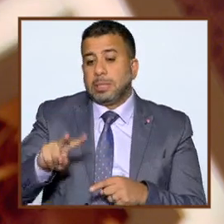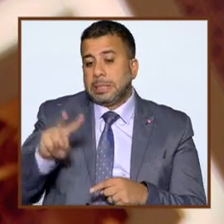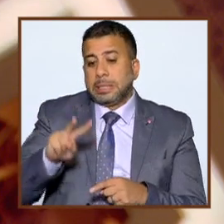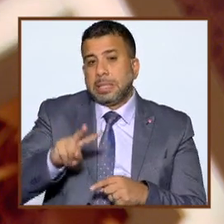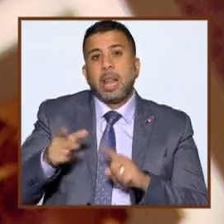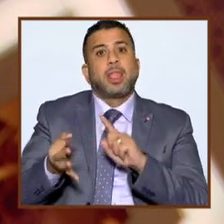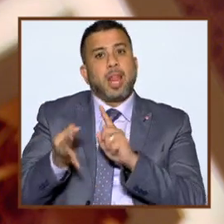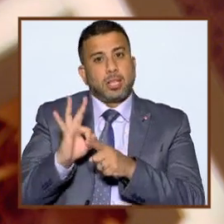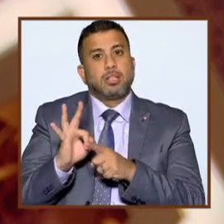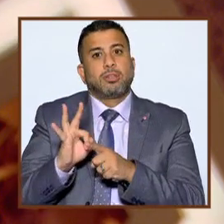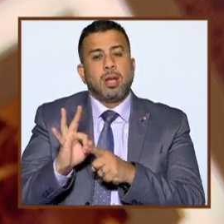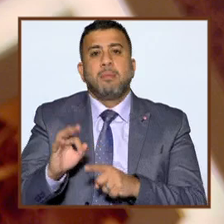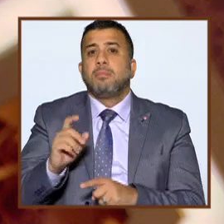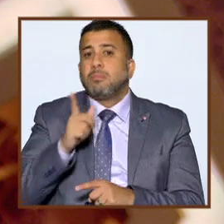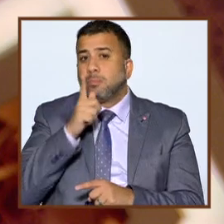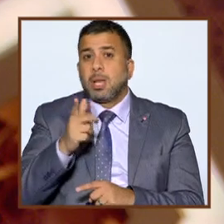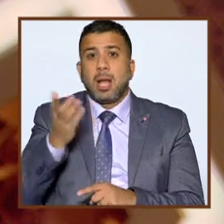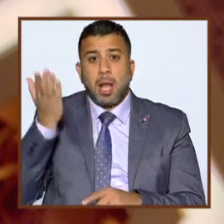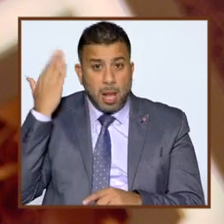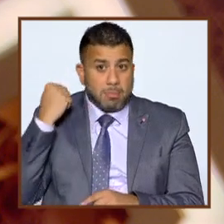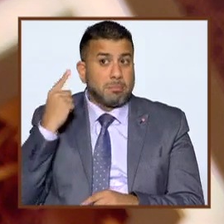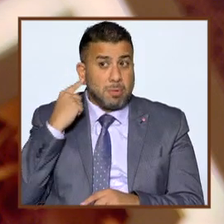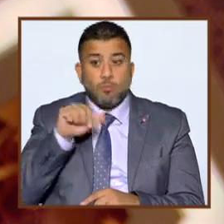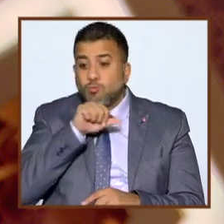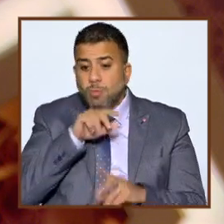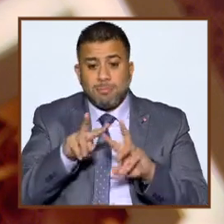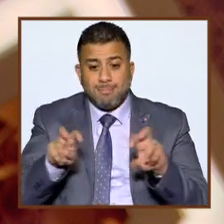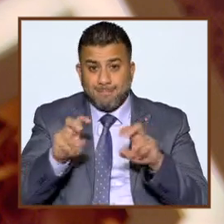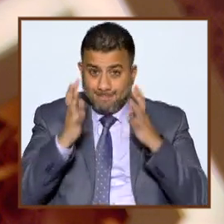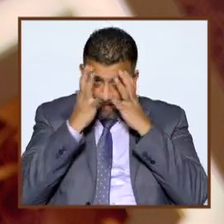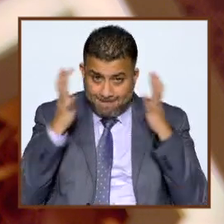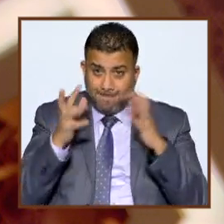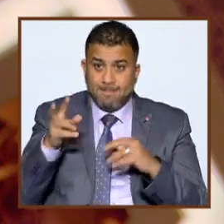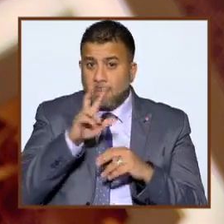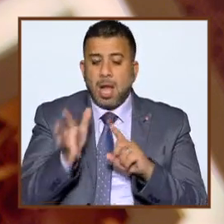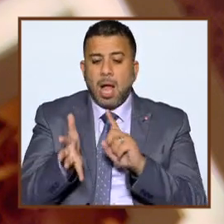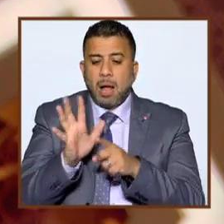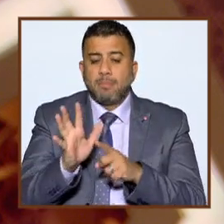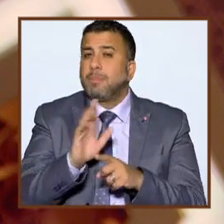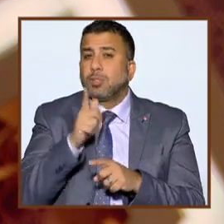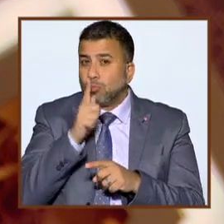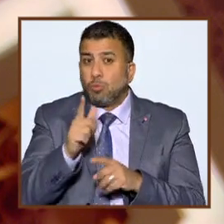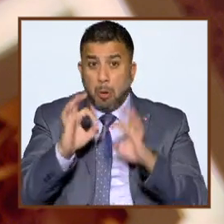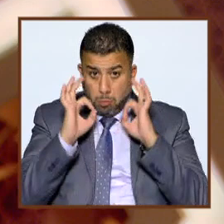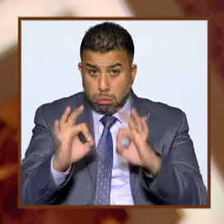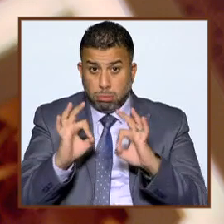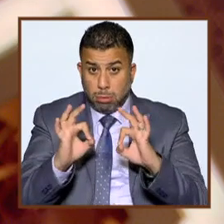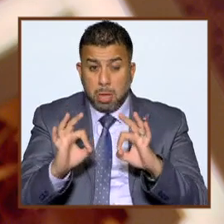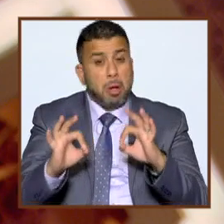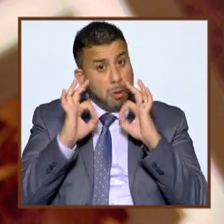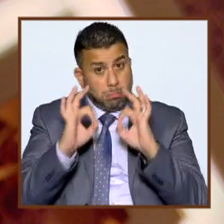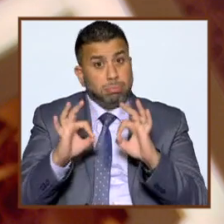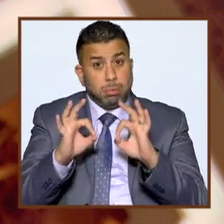الله عليه وسلم أنه صلى 15 ركعة، 15 ركعة، لكن الغالب أن النبي عليه